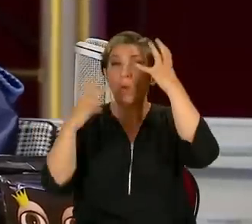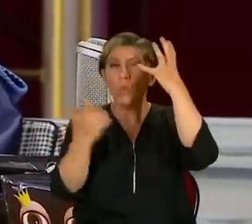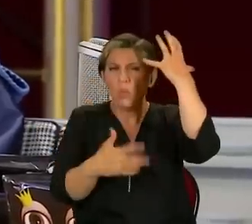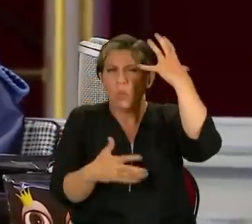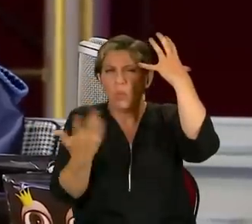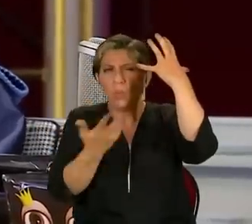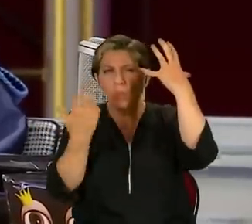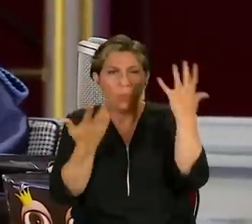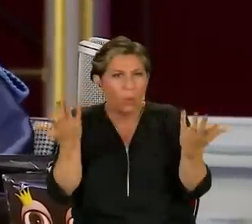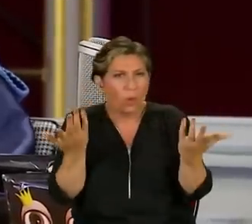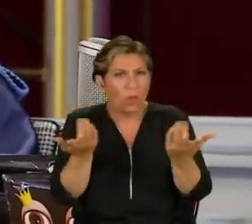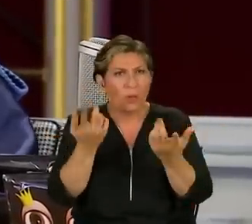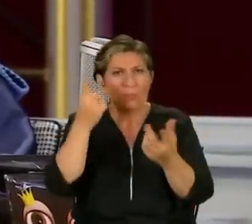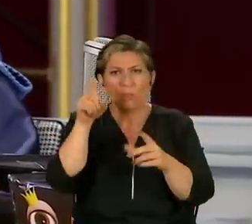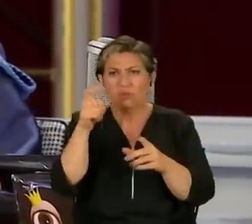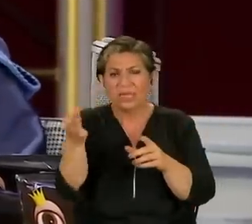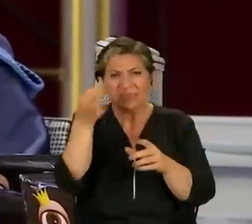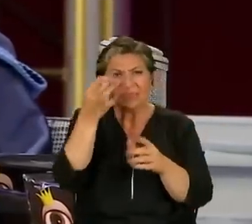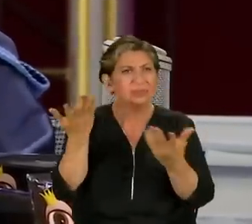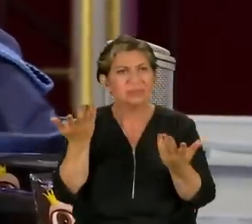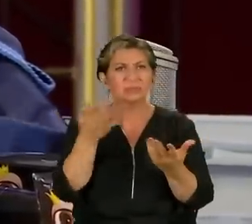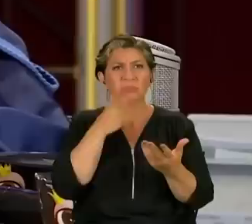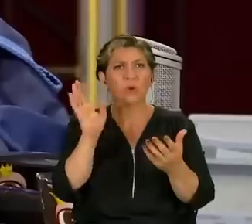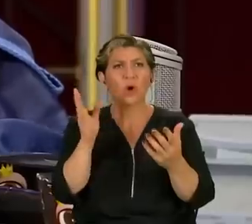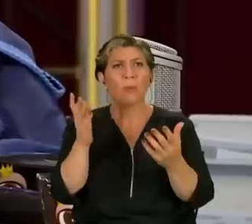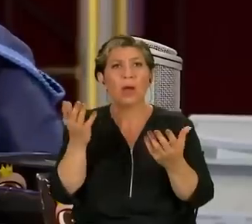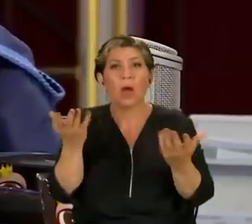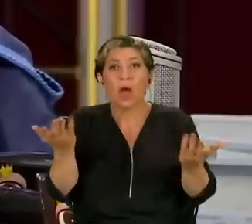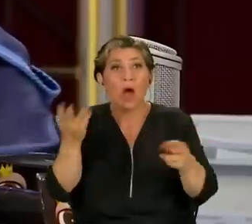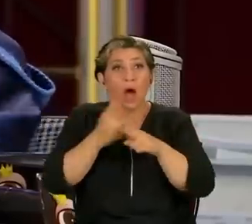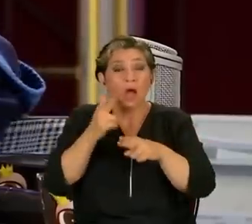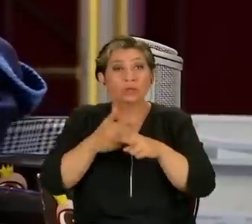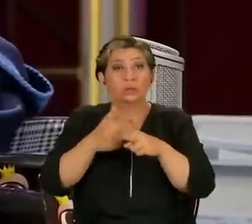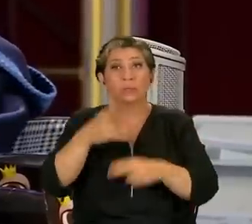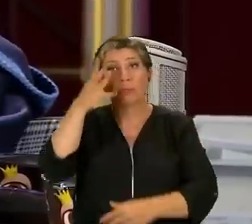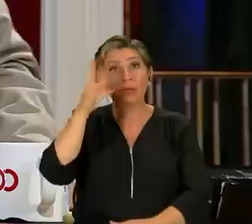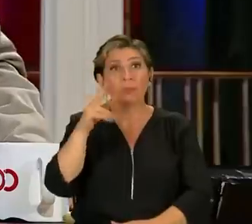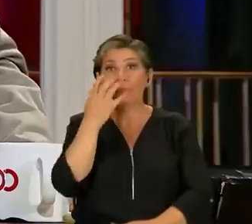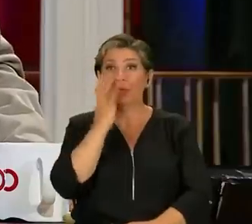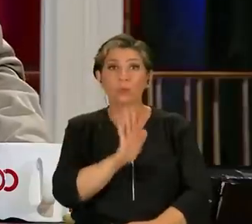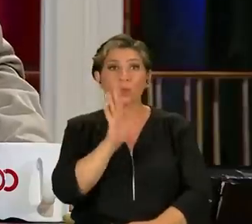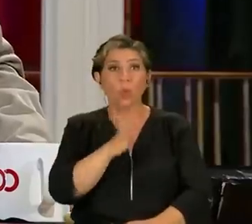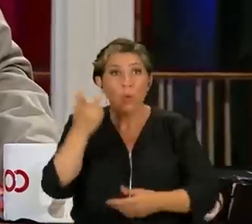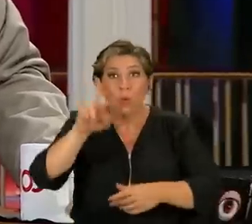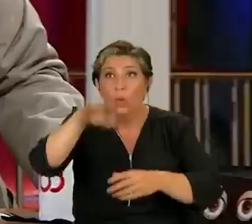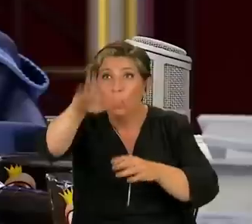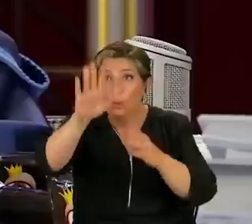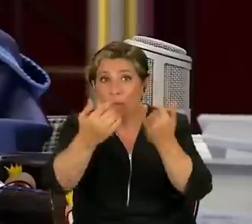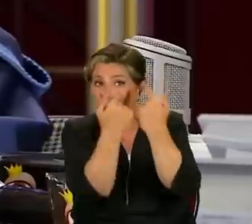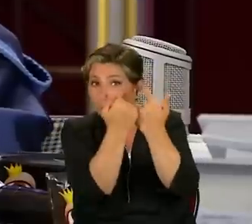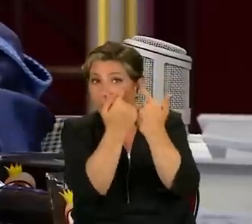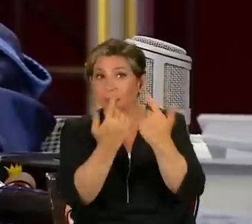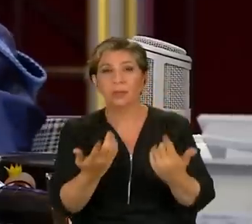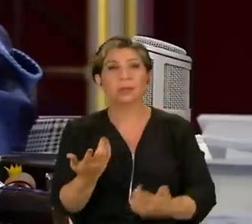kapandı. Bir böcek mi ısırmış ne ısırmış? Hı. Acilde mal gibi bekletiyor. Ölüyorum ayol.